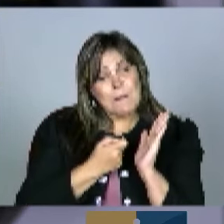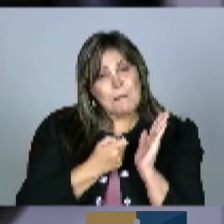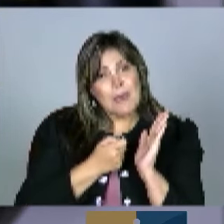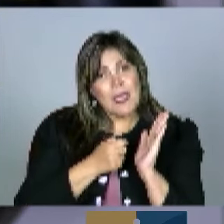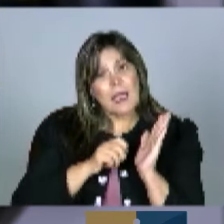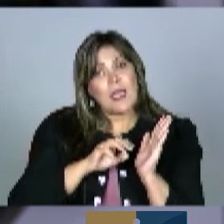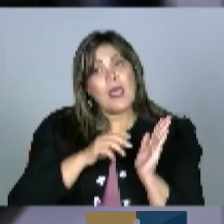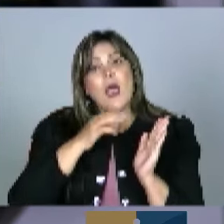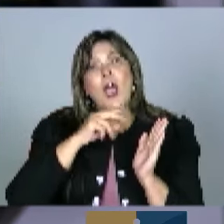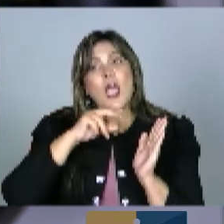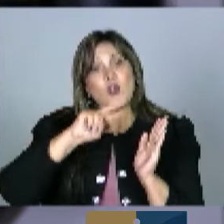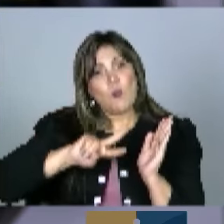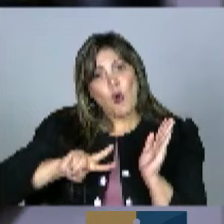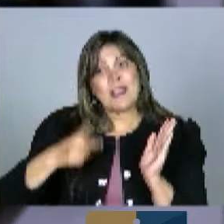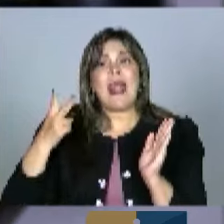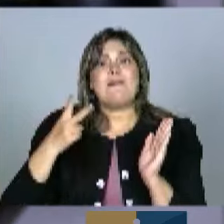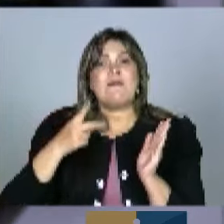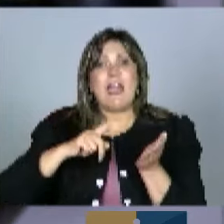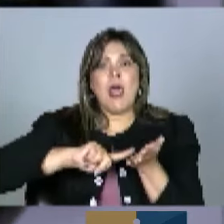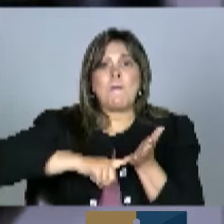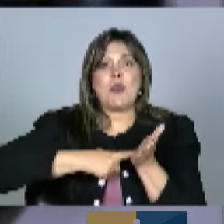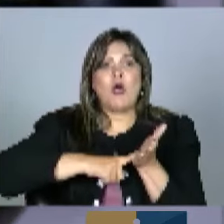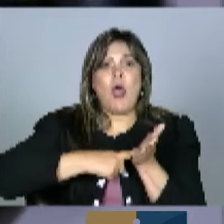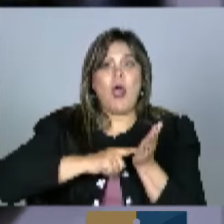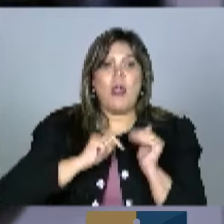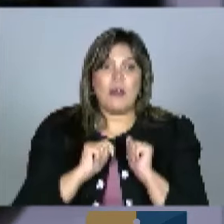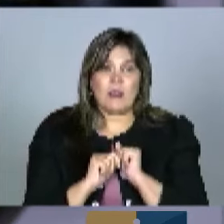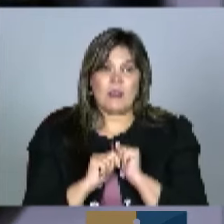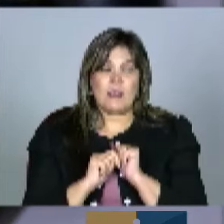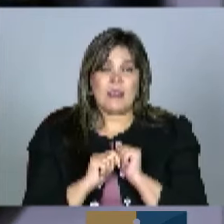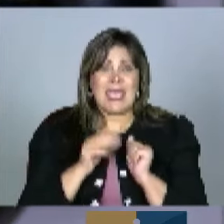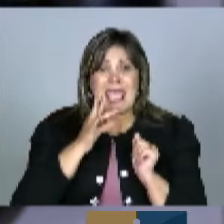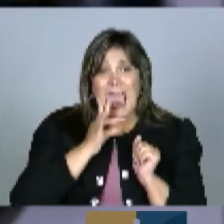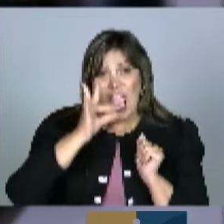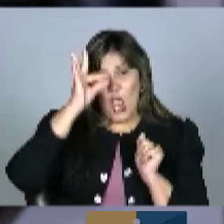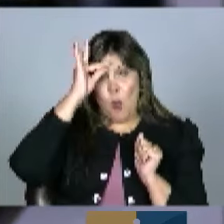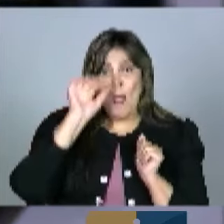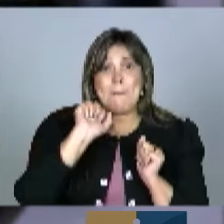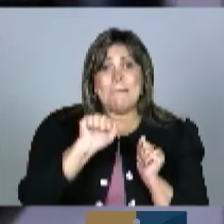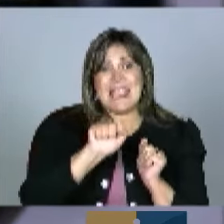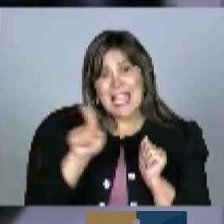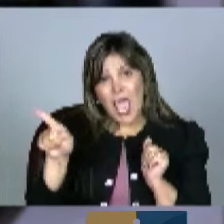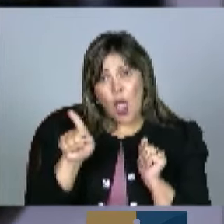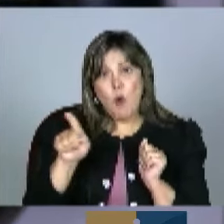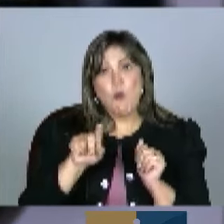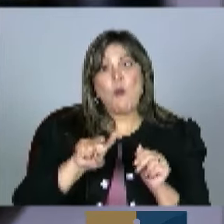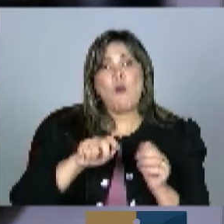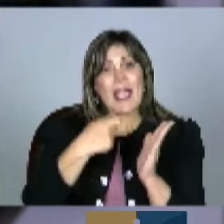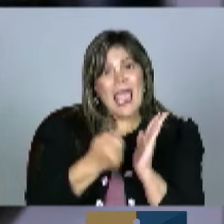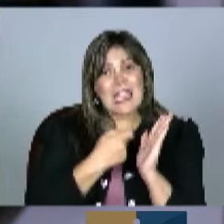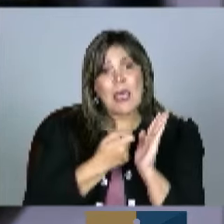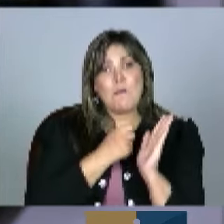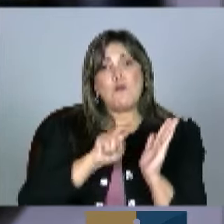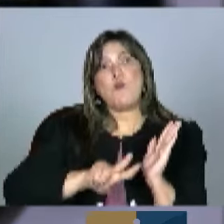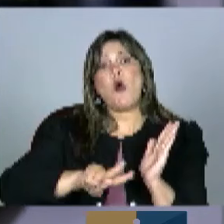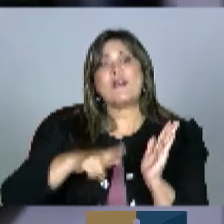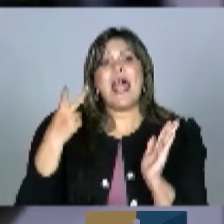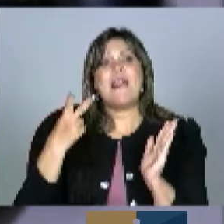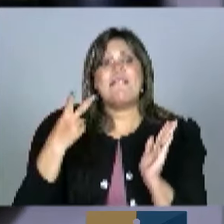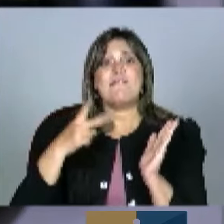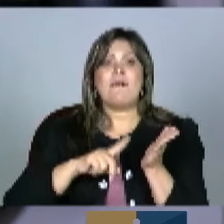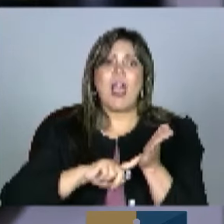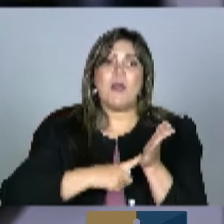بتاع اول درجه على نفس العنوان ده يعني العنوان بتاعه هو اه عنوانه اللي هو اللي هو قاعد فيه يعني طب وايه